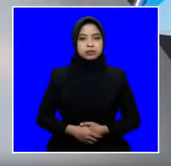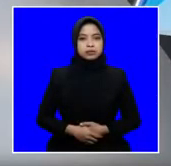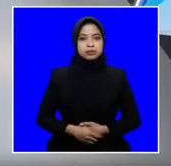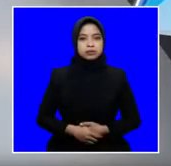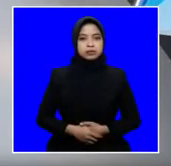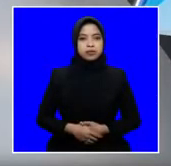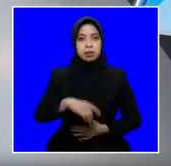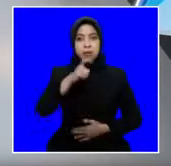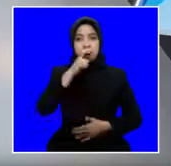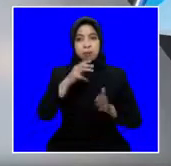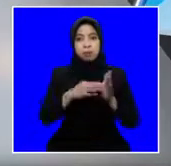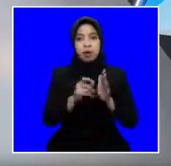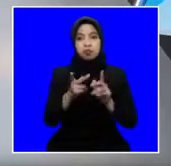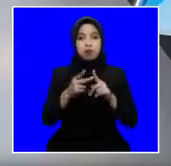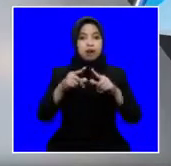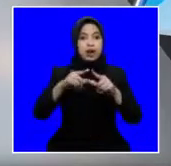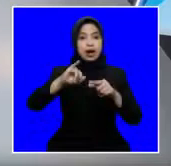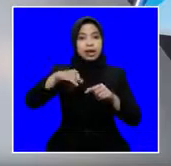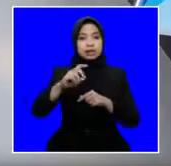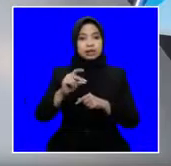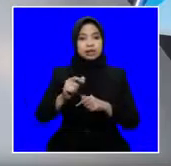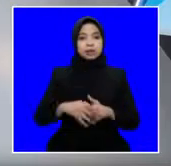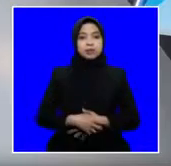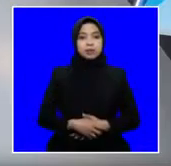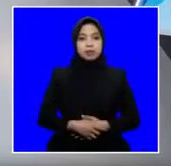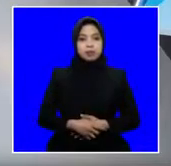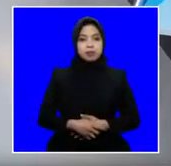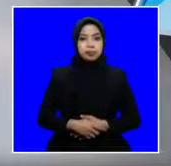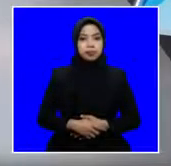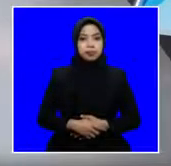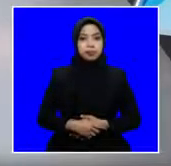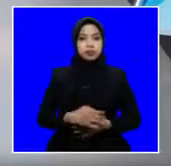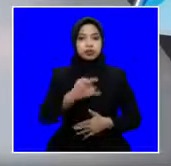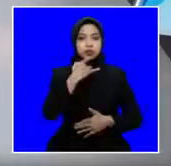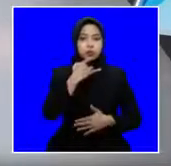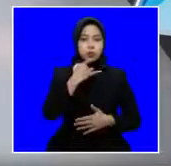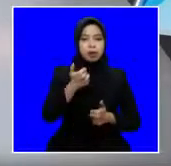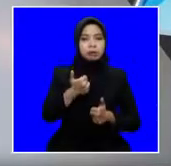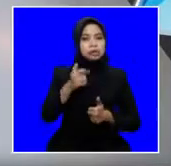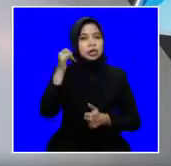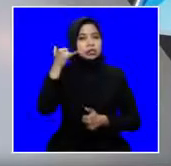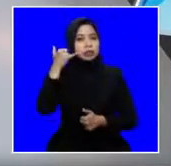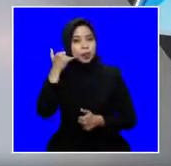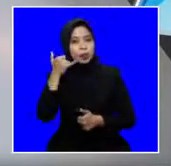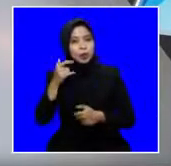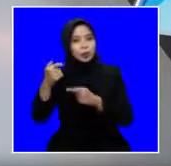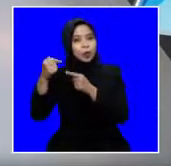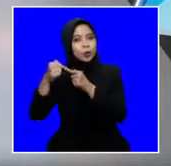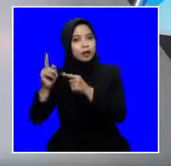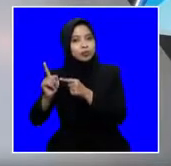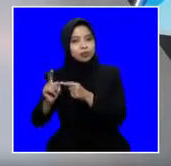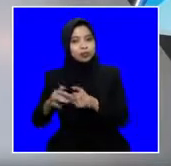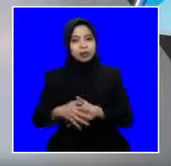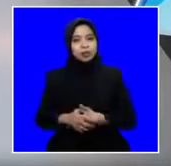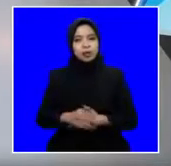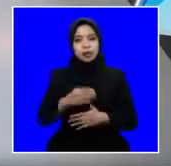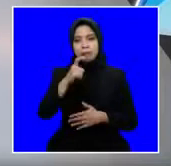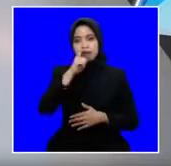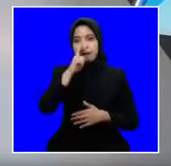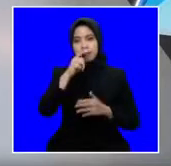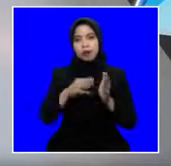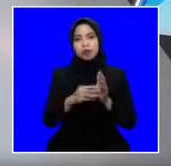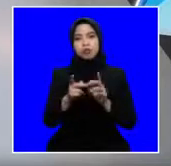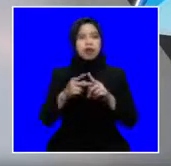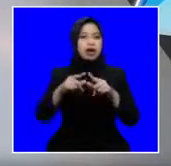Pak Muhajir Effendi, sudah bisa mendengar suara kami? Kami sedang mencoba kembali untuk menghubungi Pak Muhajir